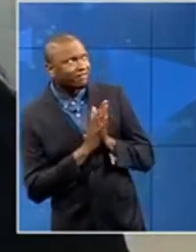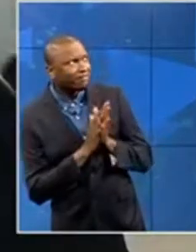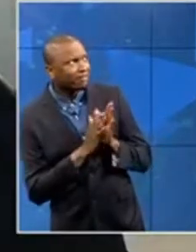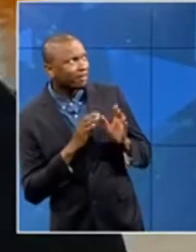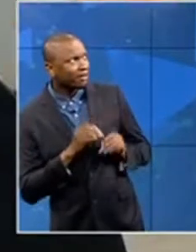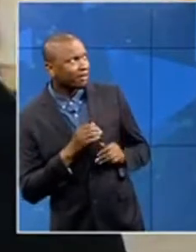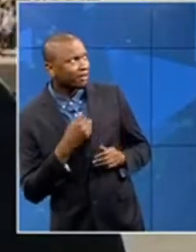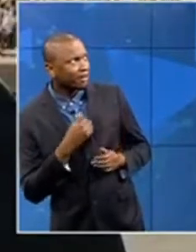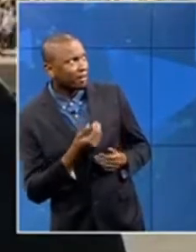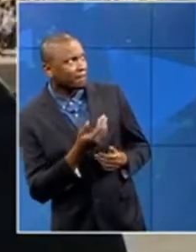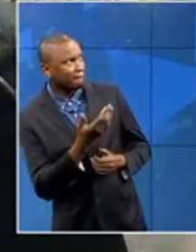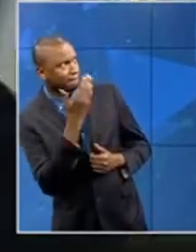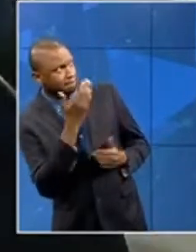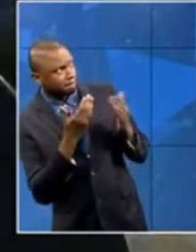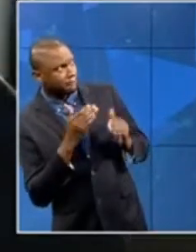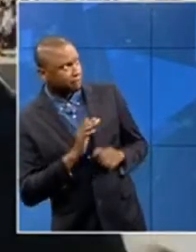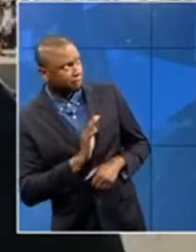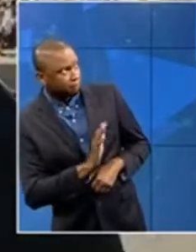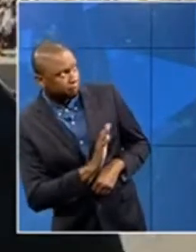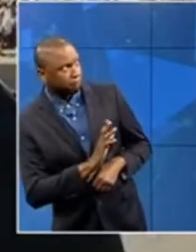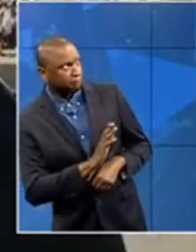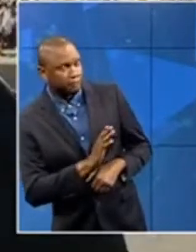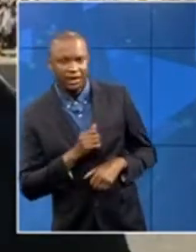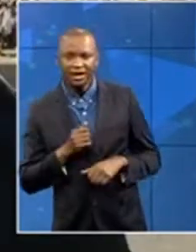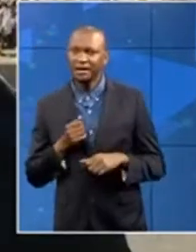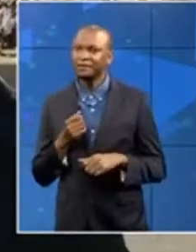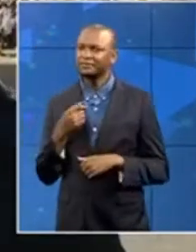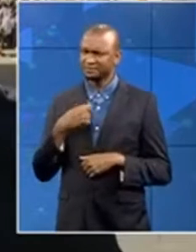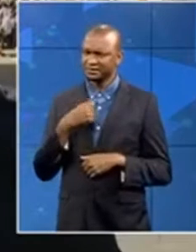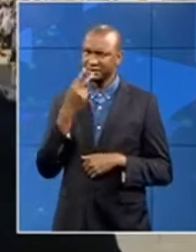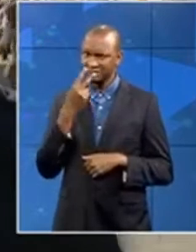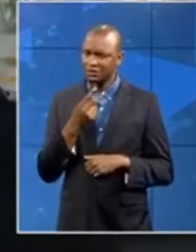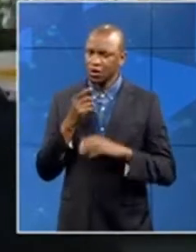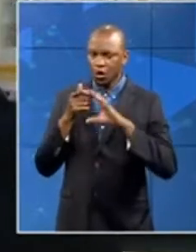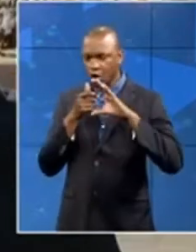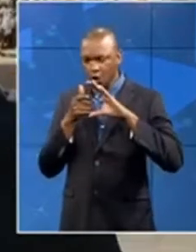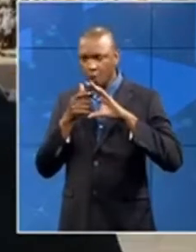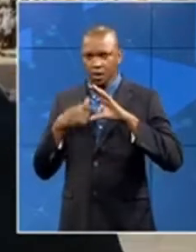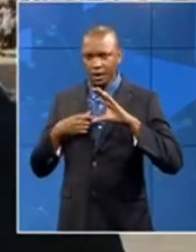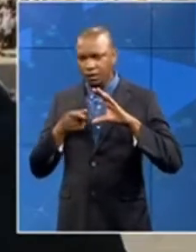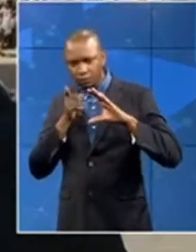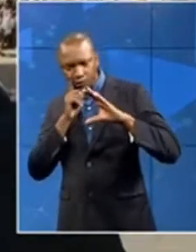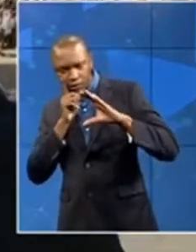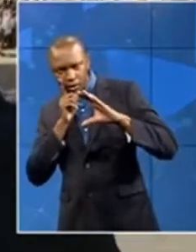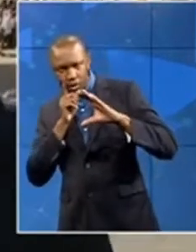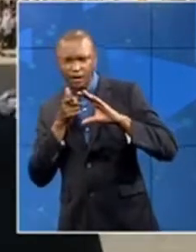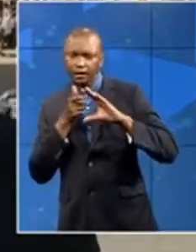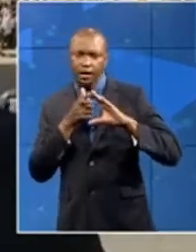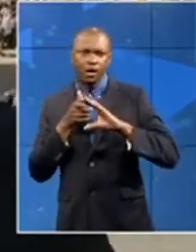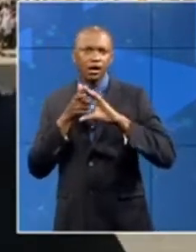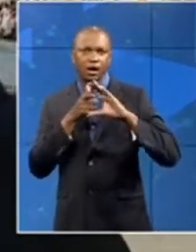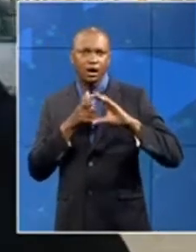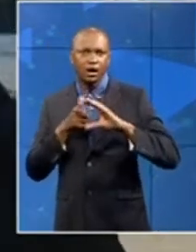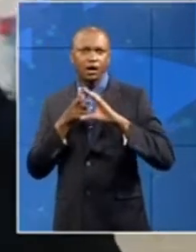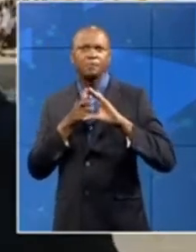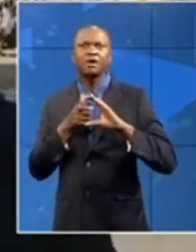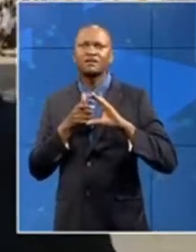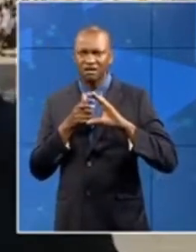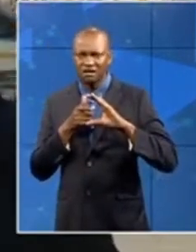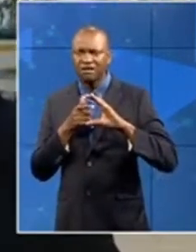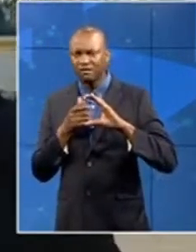no, this thing, something wrong, so supposed to let me check my camera. Around 9, I try to check for Tuesday and Wednesday,